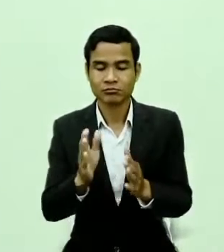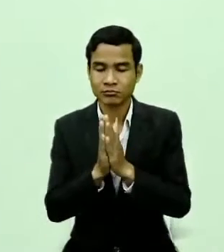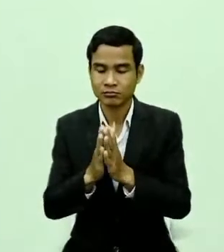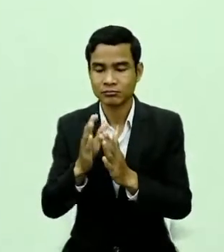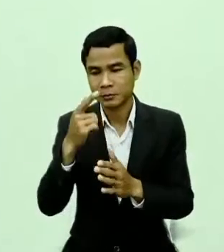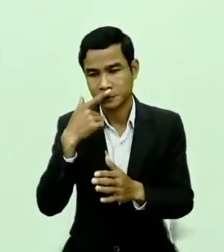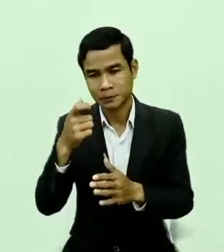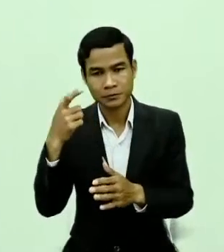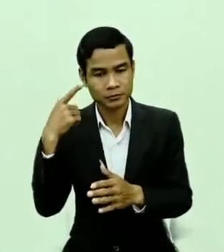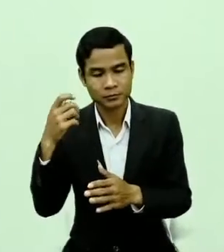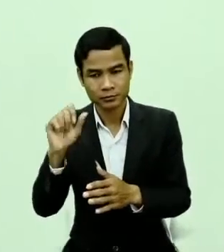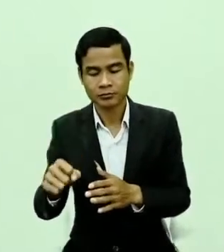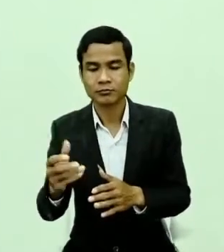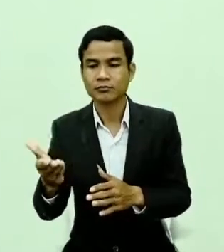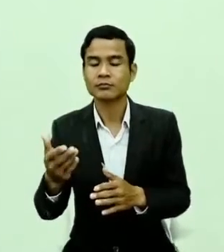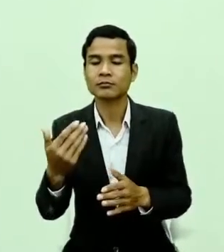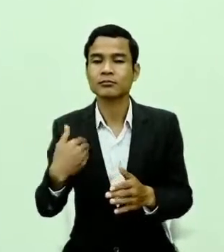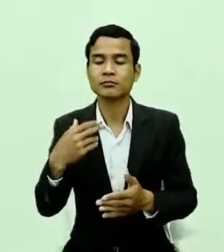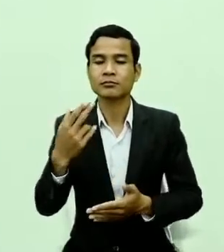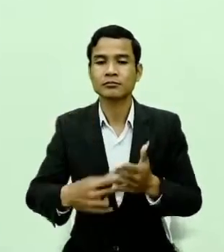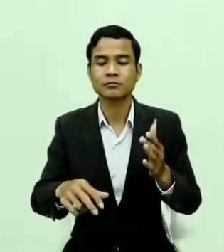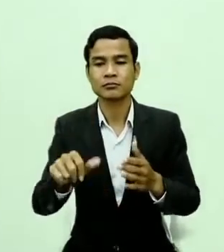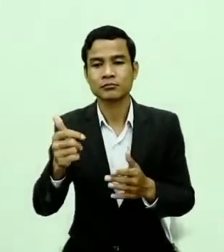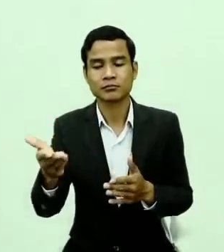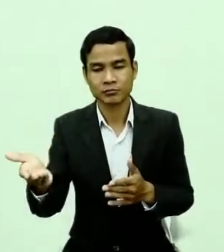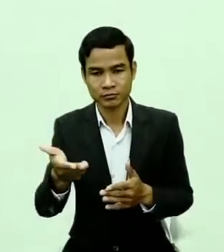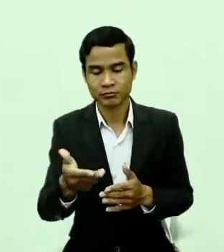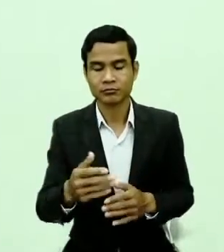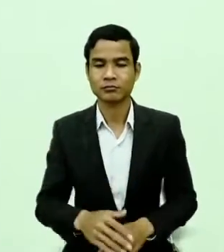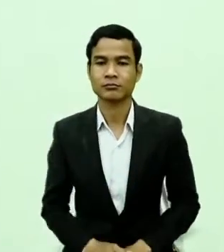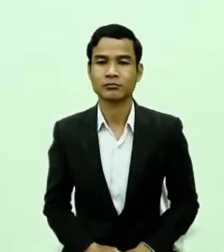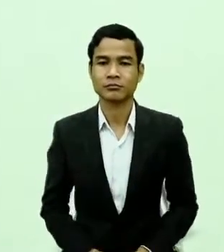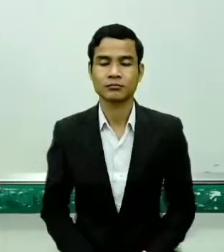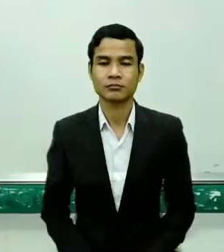á chả miễn ít tiết con